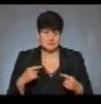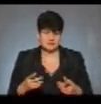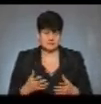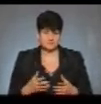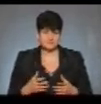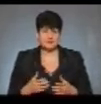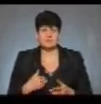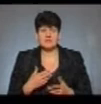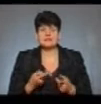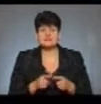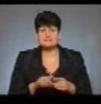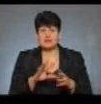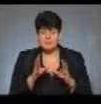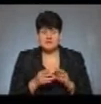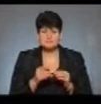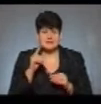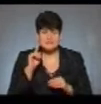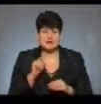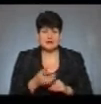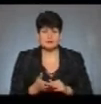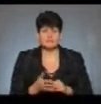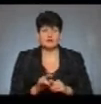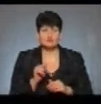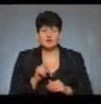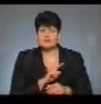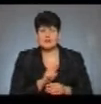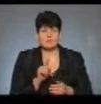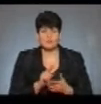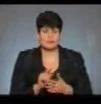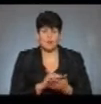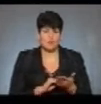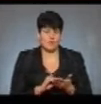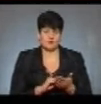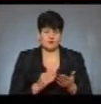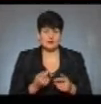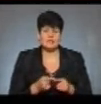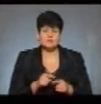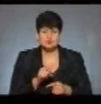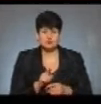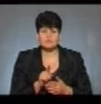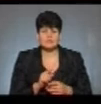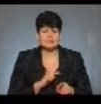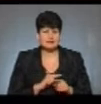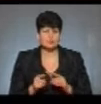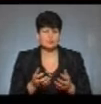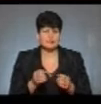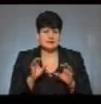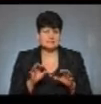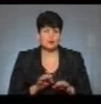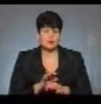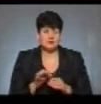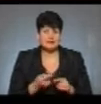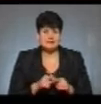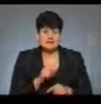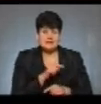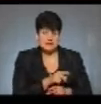І ми це, в принципі, все знаємо. Це воно не повинно повторюватися. Для цього повинно терміново прийняти законопроект. І це